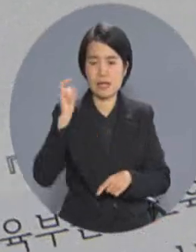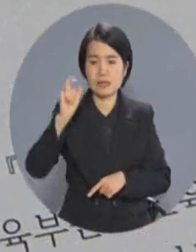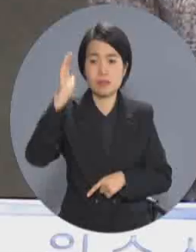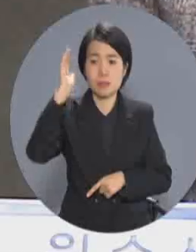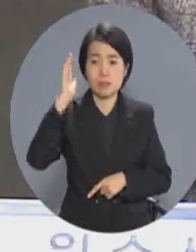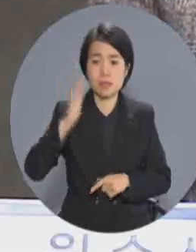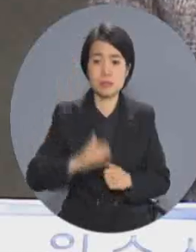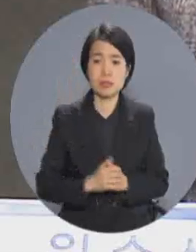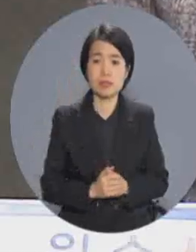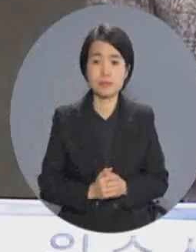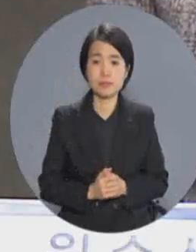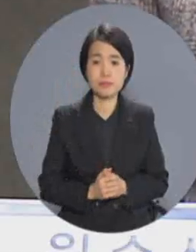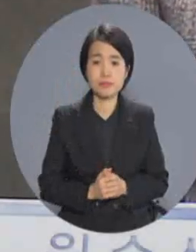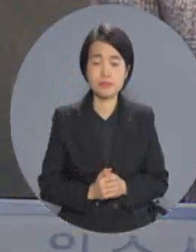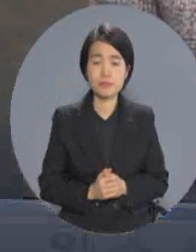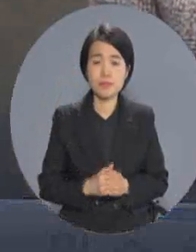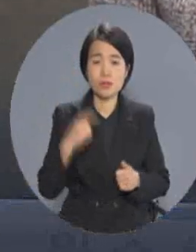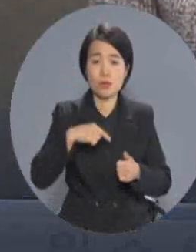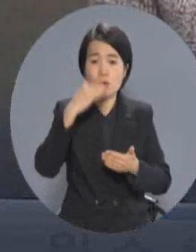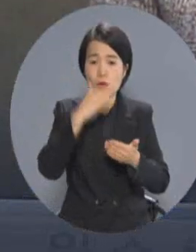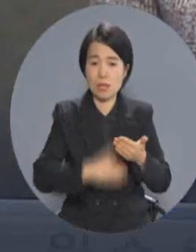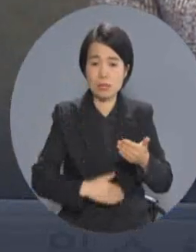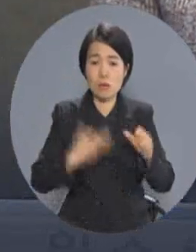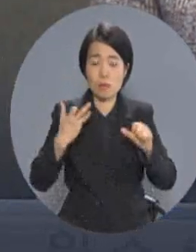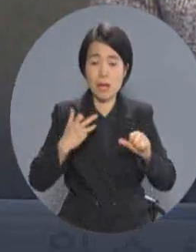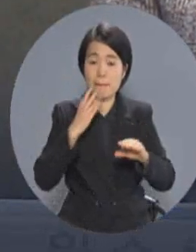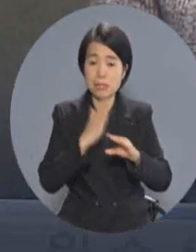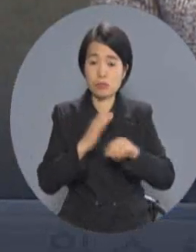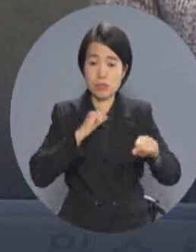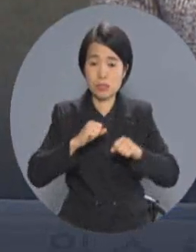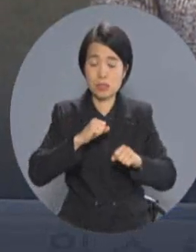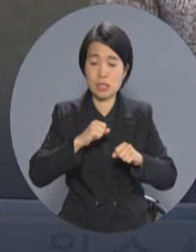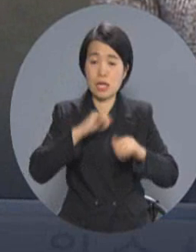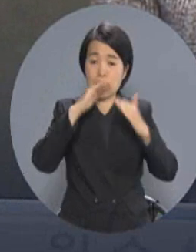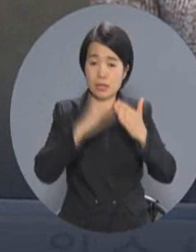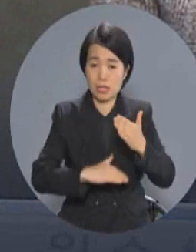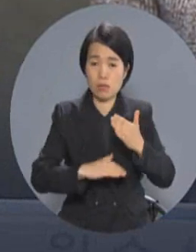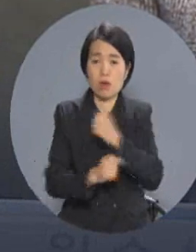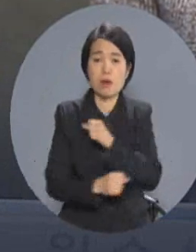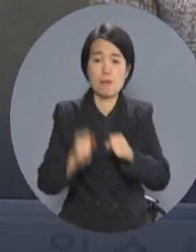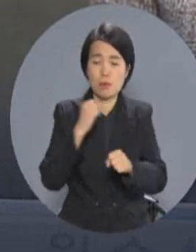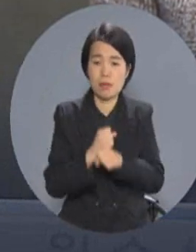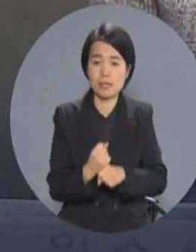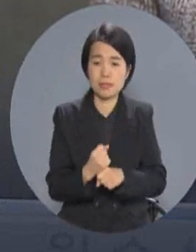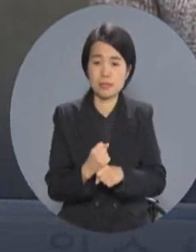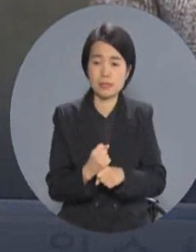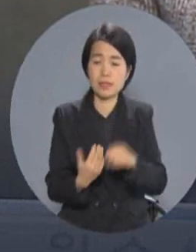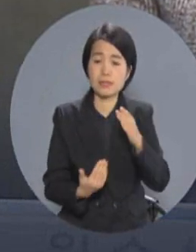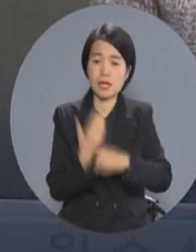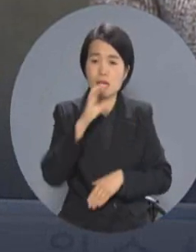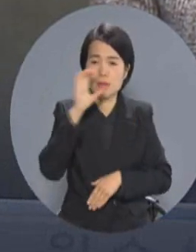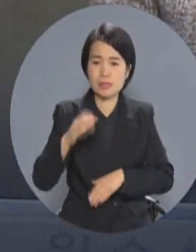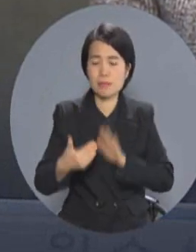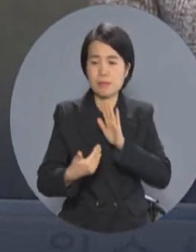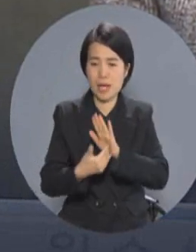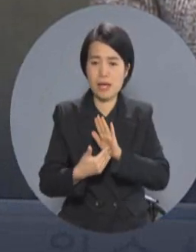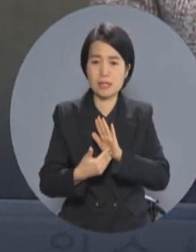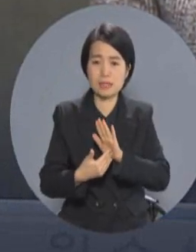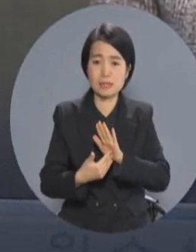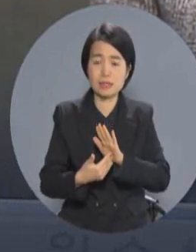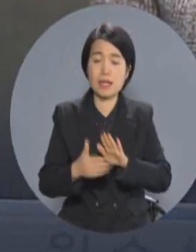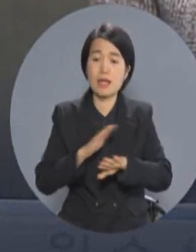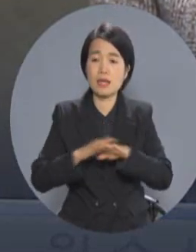강조했습니다. 교육과정에 5.18 민주화 운동 내용을 복원시키고